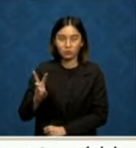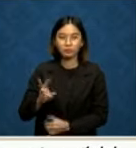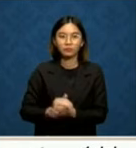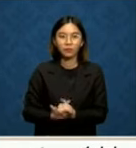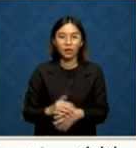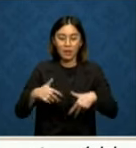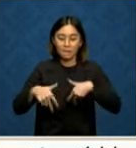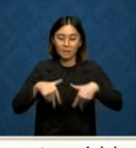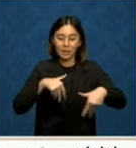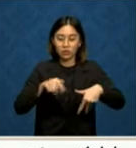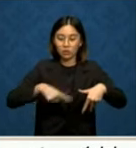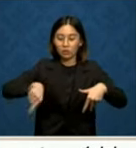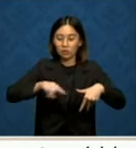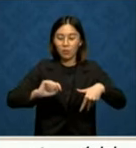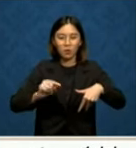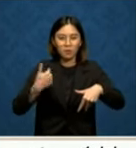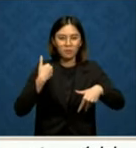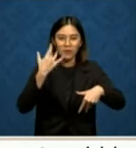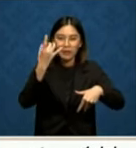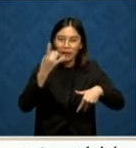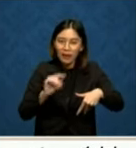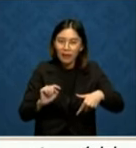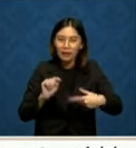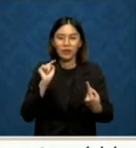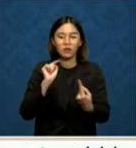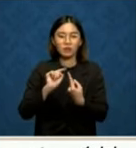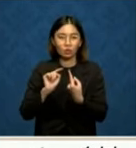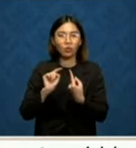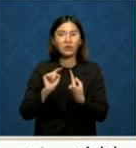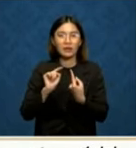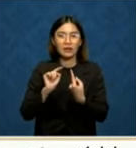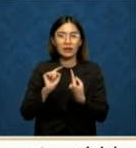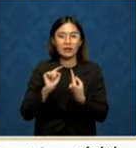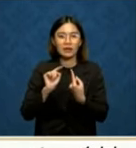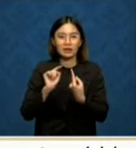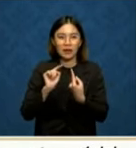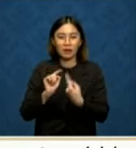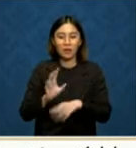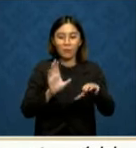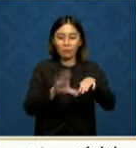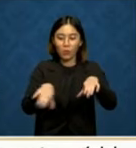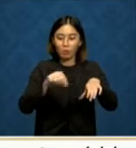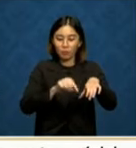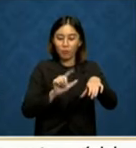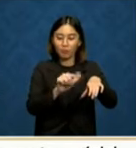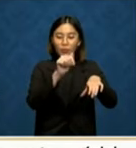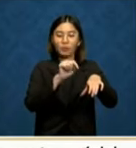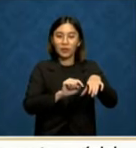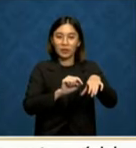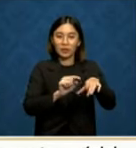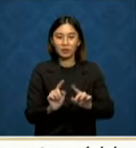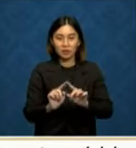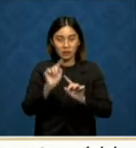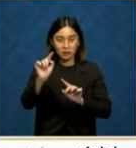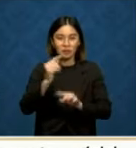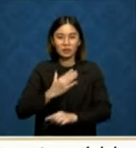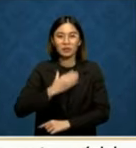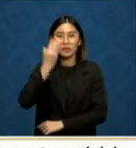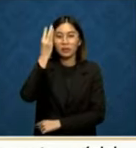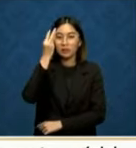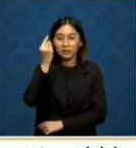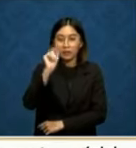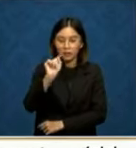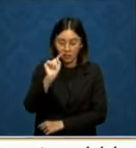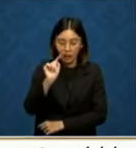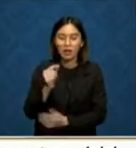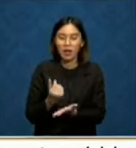ประชาชนได้อะไรบ้างจากสภาผู้บายโภคนะคะประเดนแรก เรีคิดวาแ่น